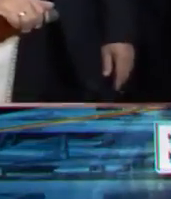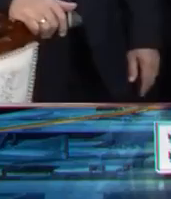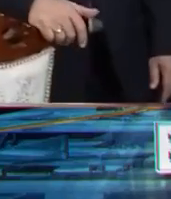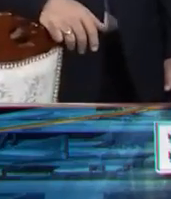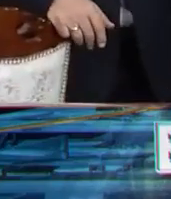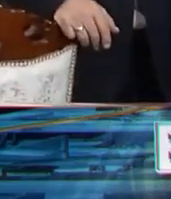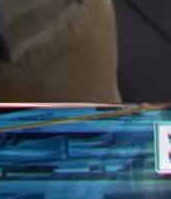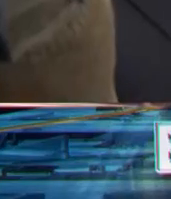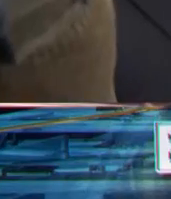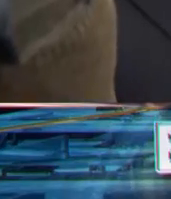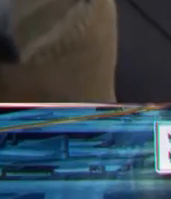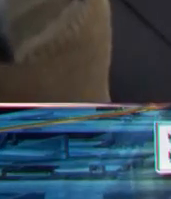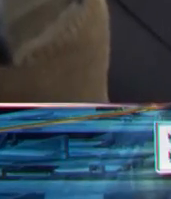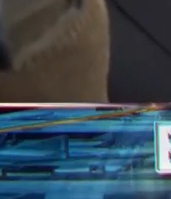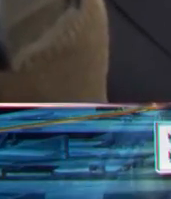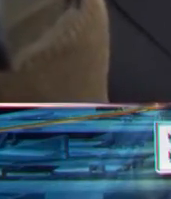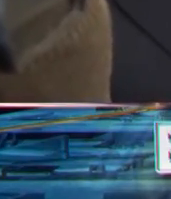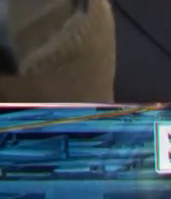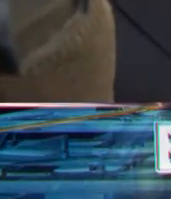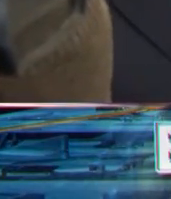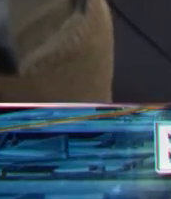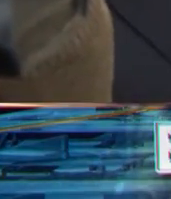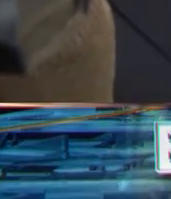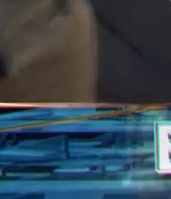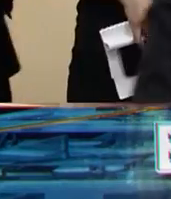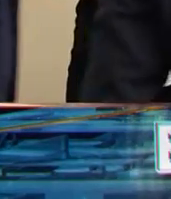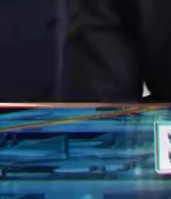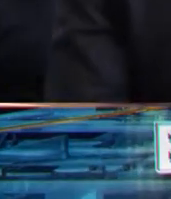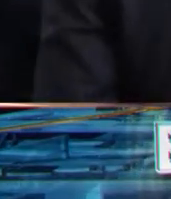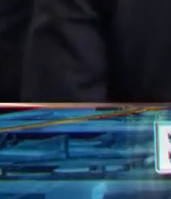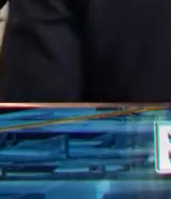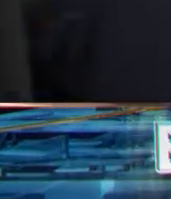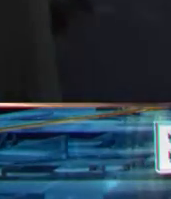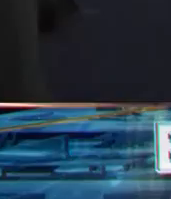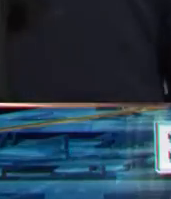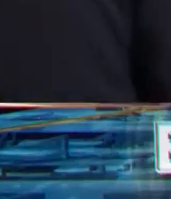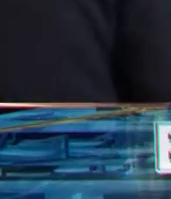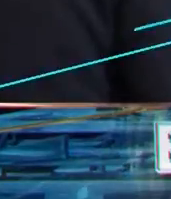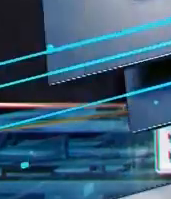Кадрлік ауыс-түйіс. Облыстық Нұр Отан партиясы төрағасының бірінші орынбасары тағайындалды.